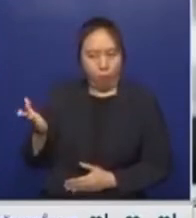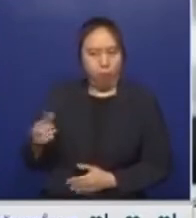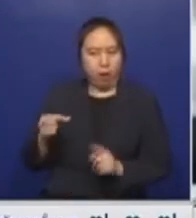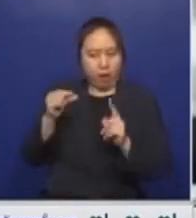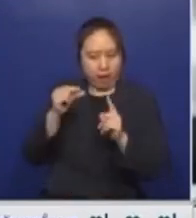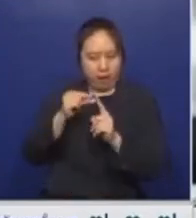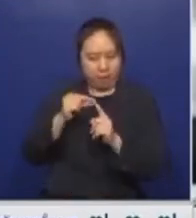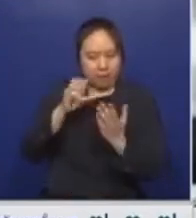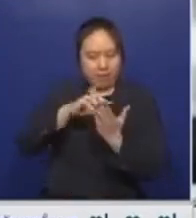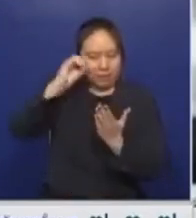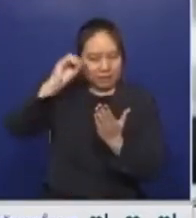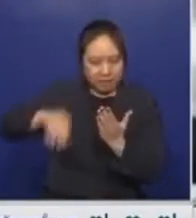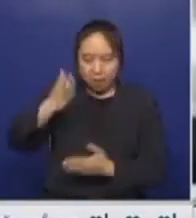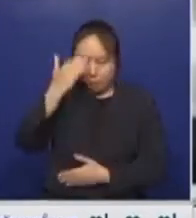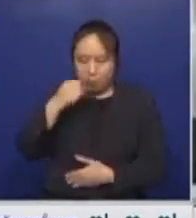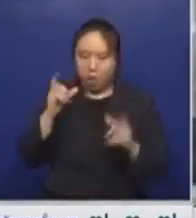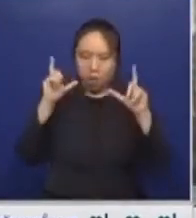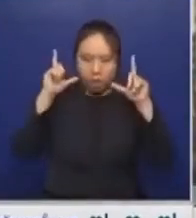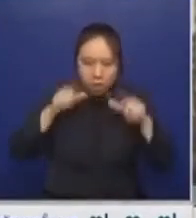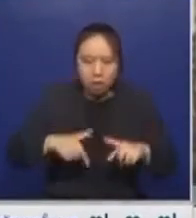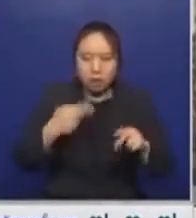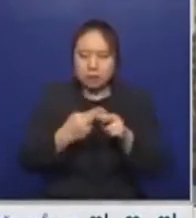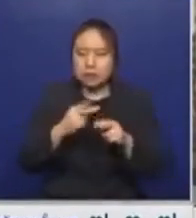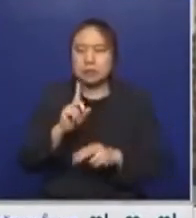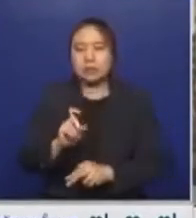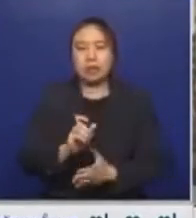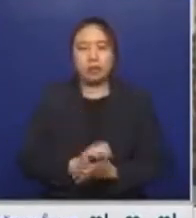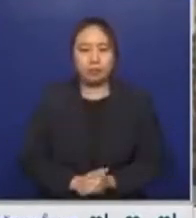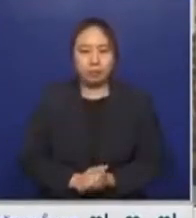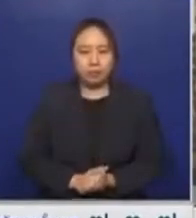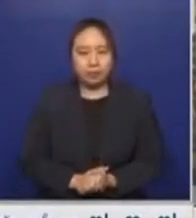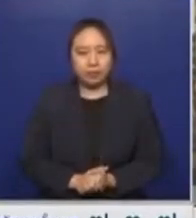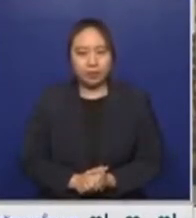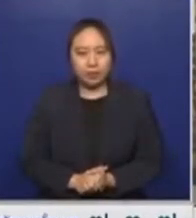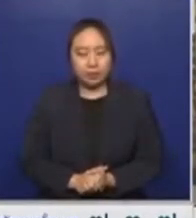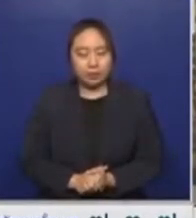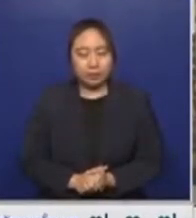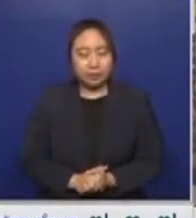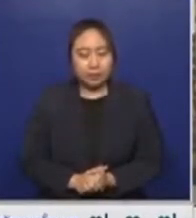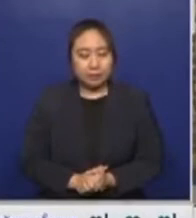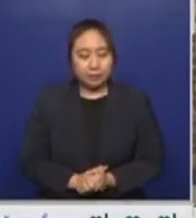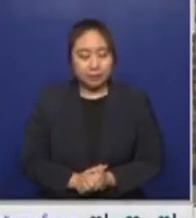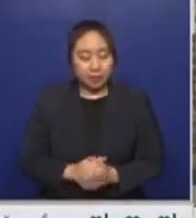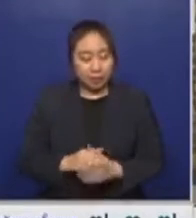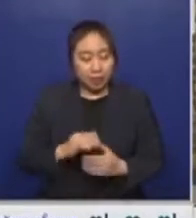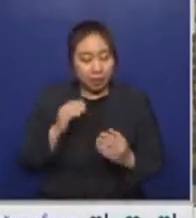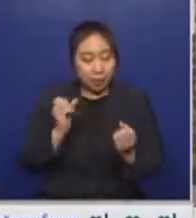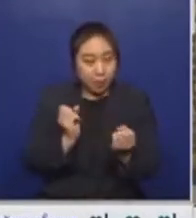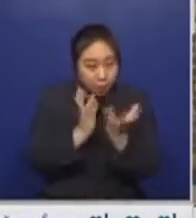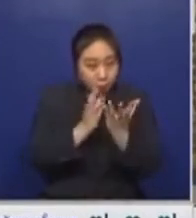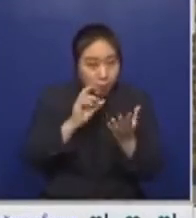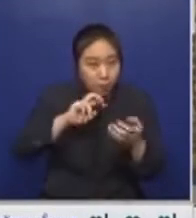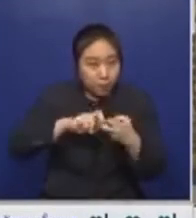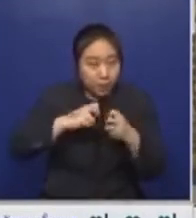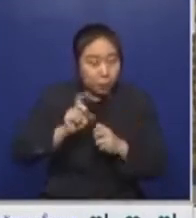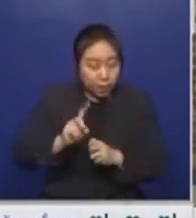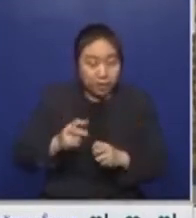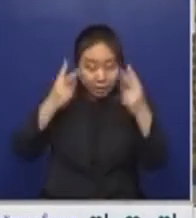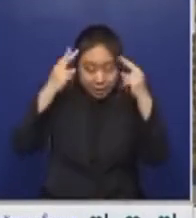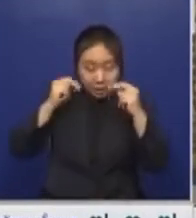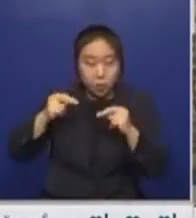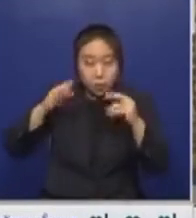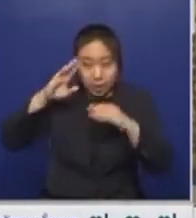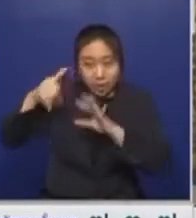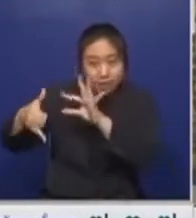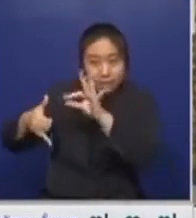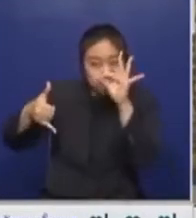นะครับเพราะว่ามันเสียหาย สวัสดีครับ เสียหายที่เลือกพลเอกประยุทธ์จันทร์โอชามาเป็นนายก เดี๋ยวครับเดี๋ยวสวัสดีครับ ขอโท